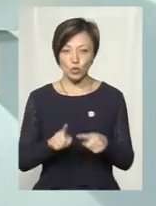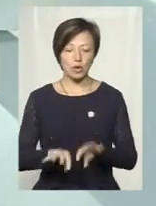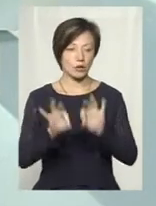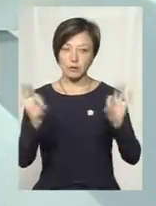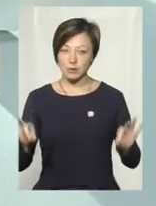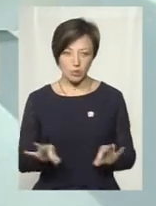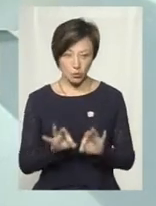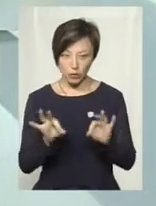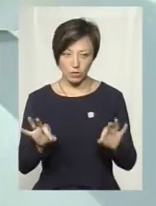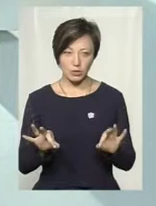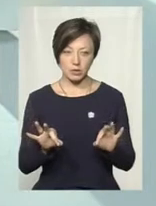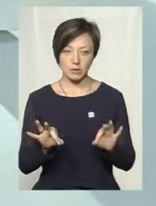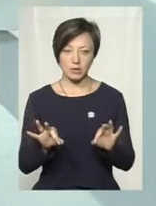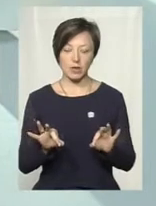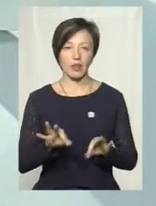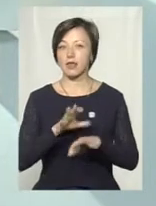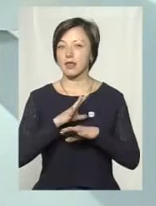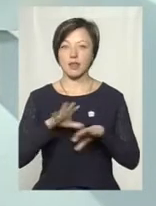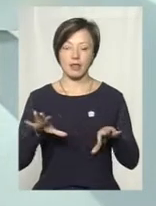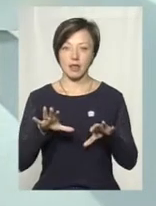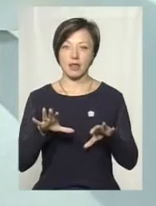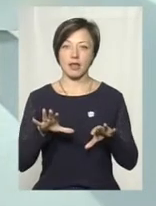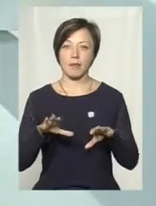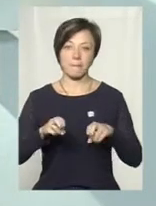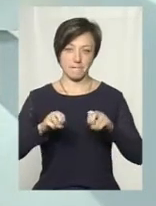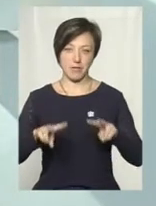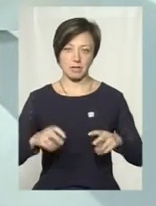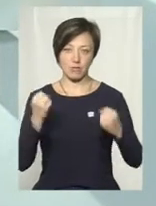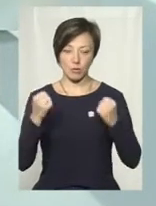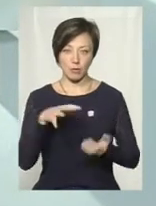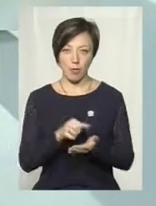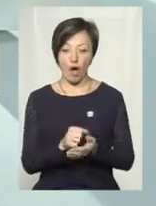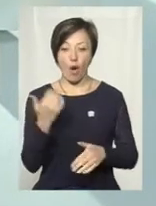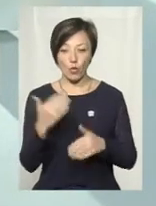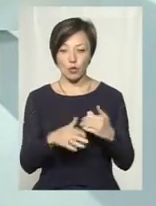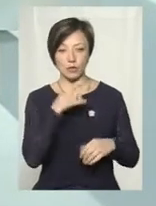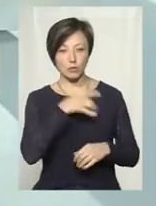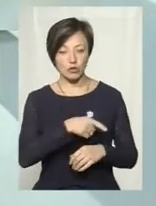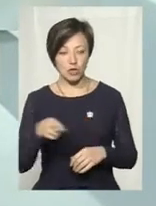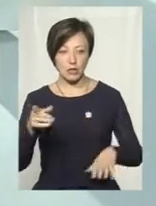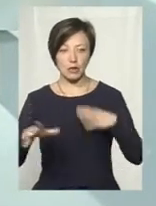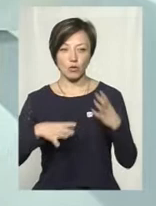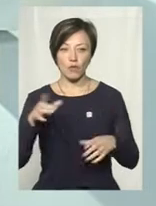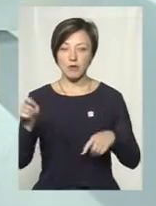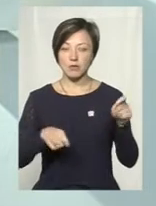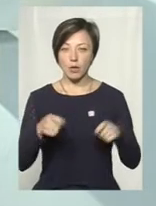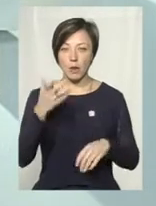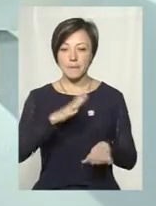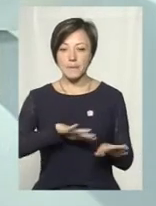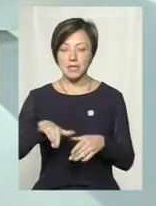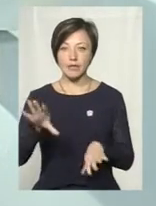в принципі, не були професіоналами, а вже під час тренувальних зборів, після відбору